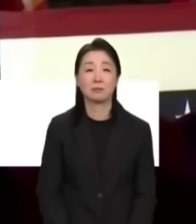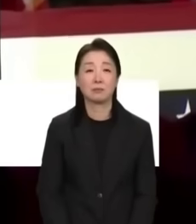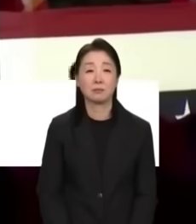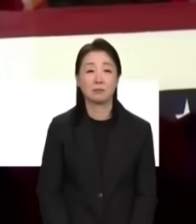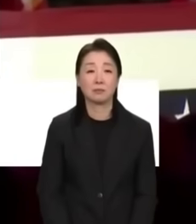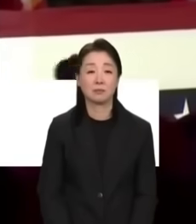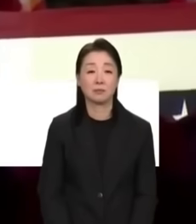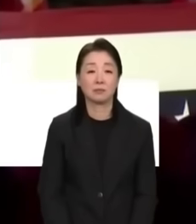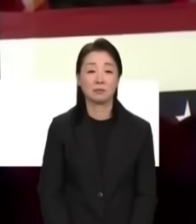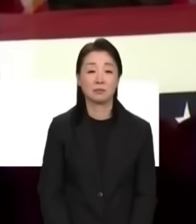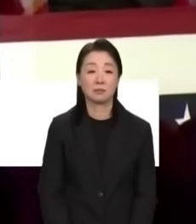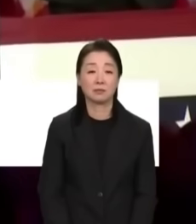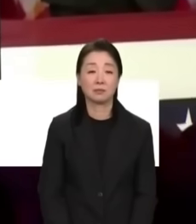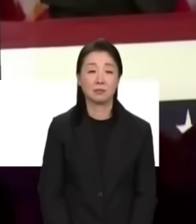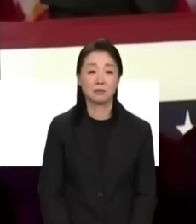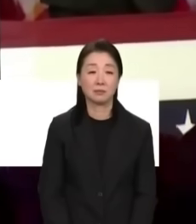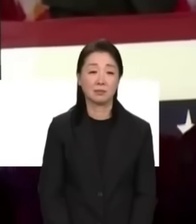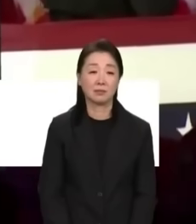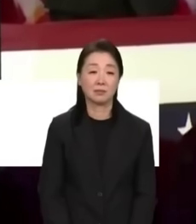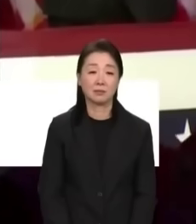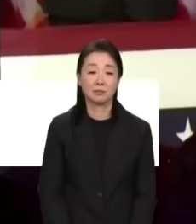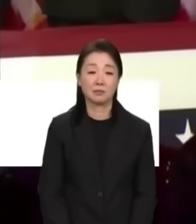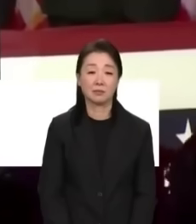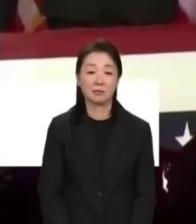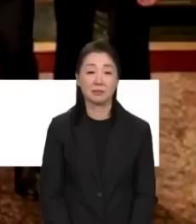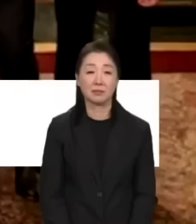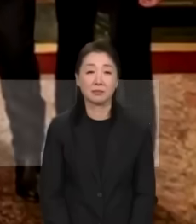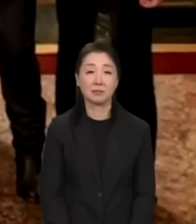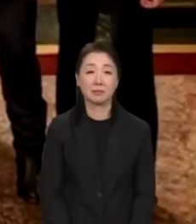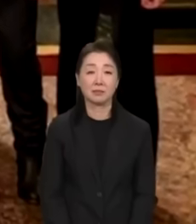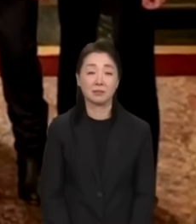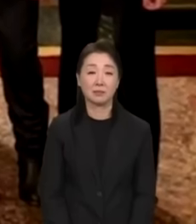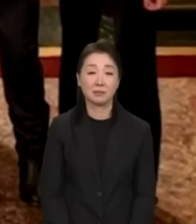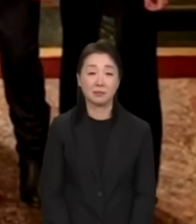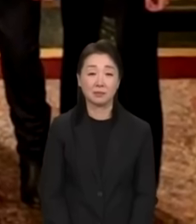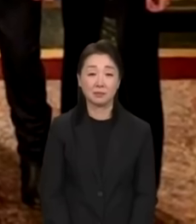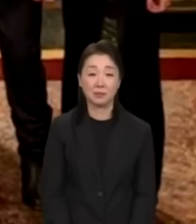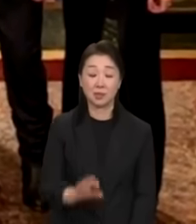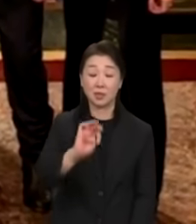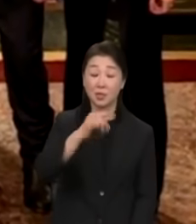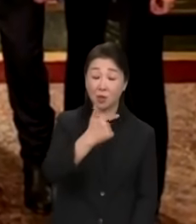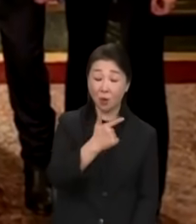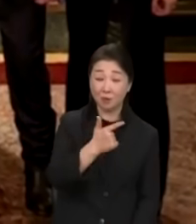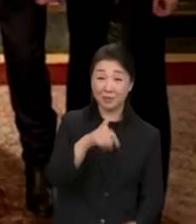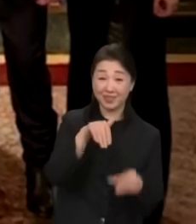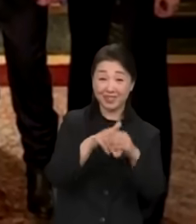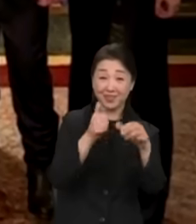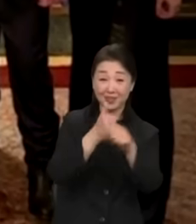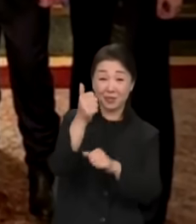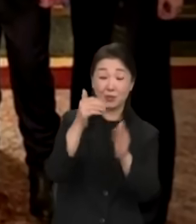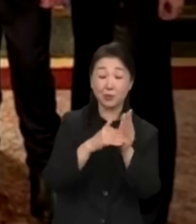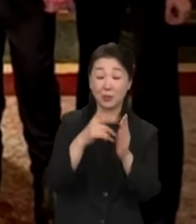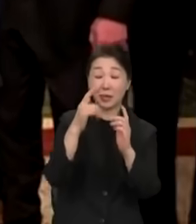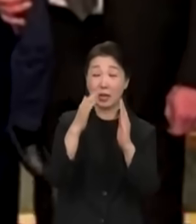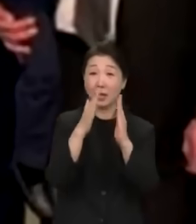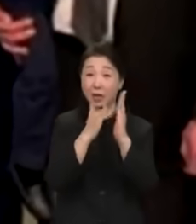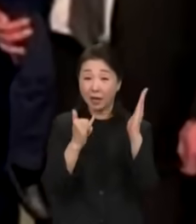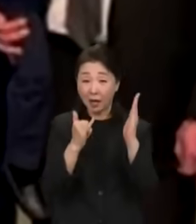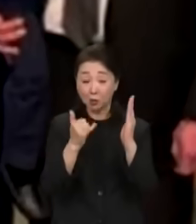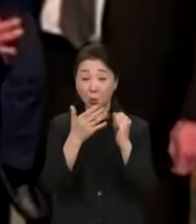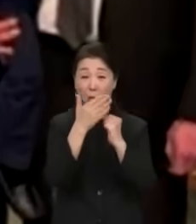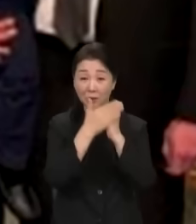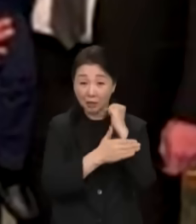Now he is. Now he's an amazing guy. 머스크는 선거 승리 직후 가족 사진에 외부인으로는